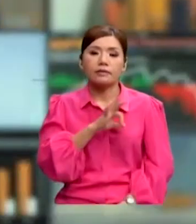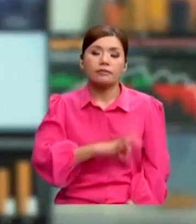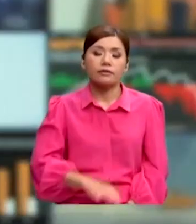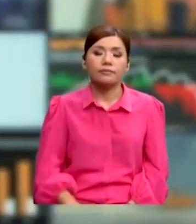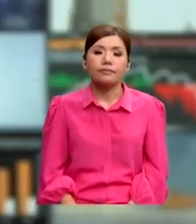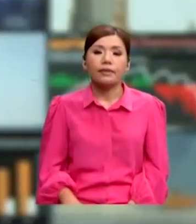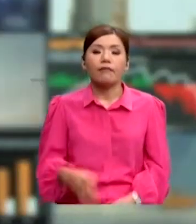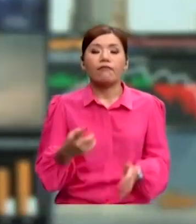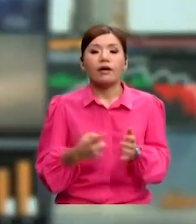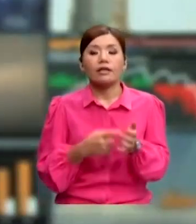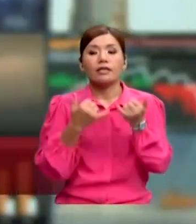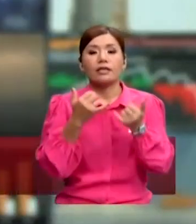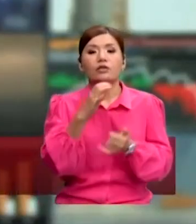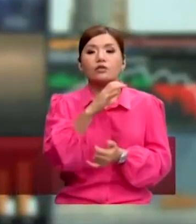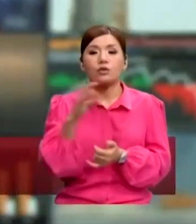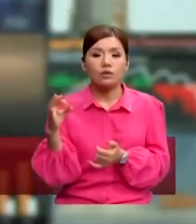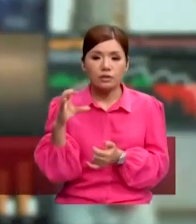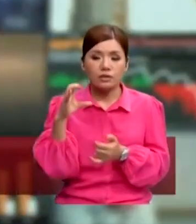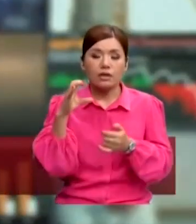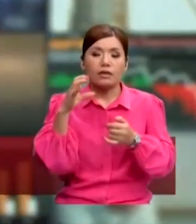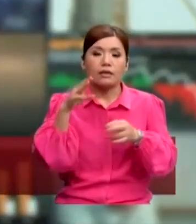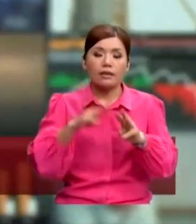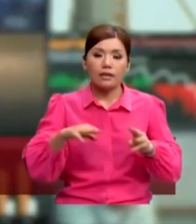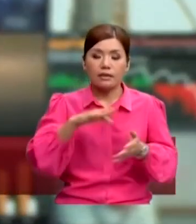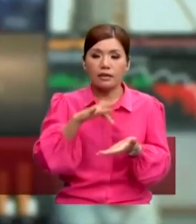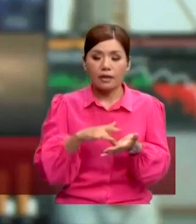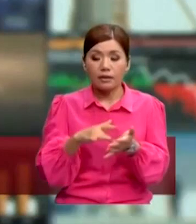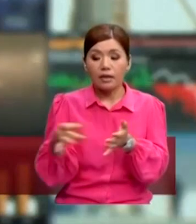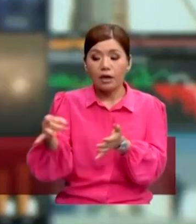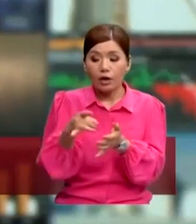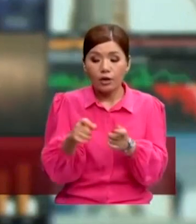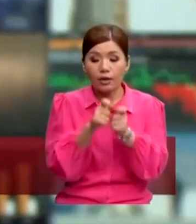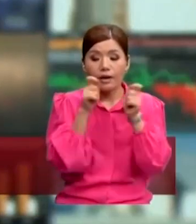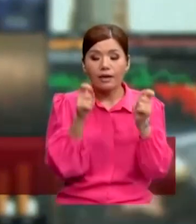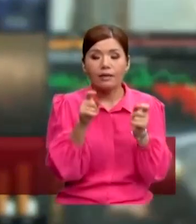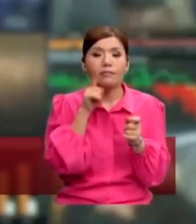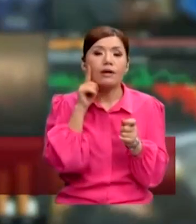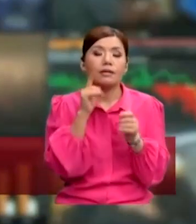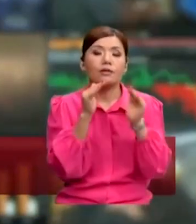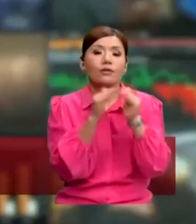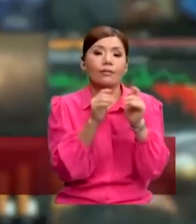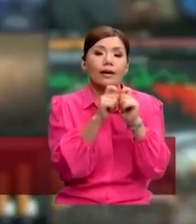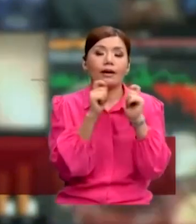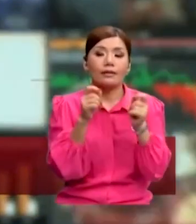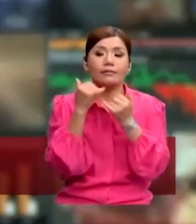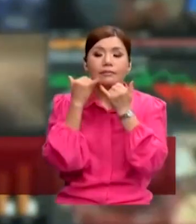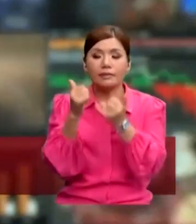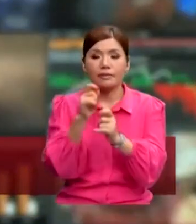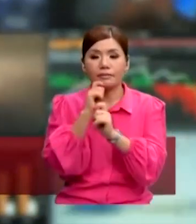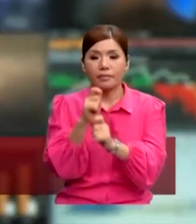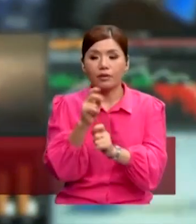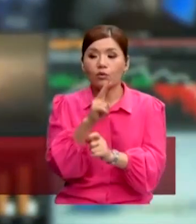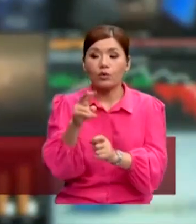В Караганде для детей из СОС детской деревни Темиртау в одном из микрорайонов открыли дом юношества. Приятный подарок для ребят, оставшихся